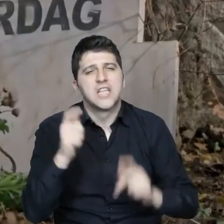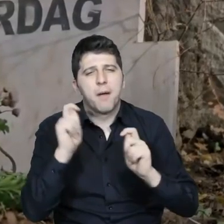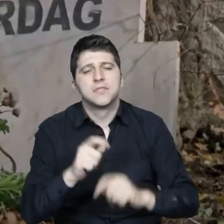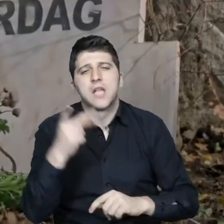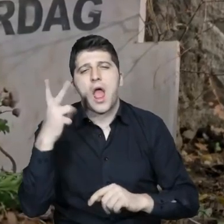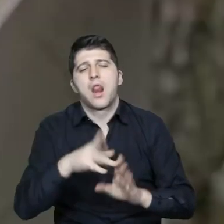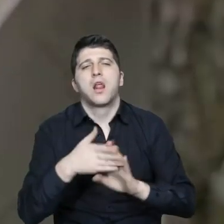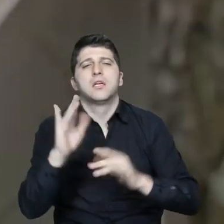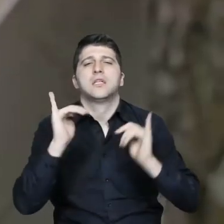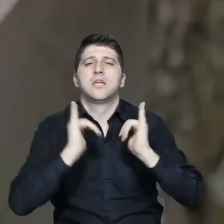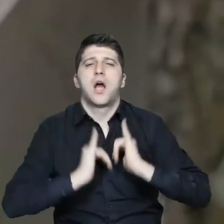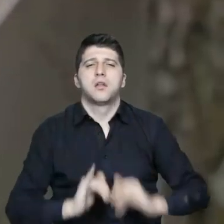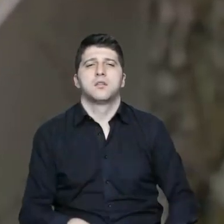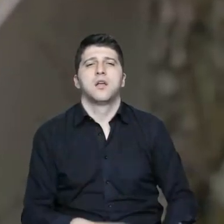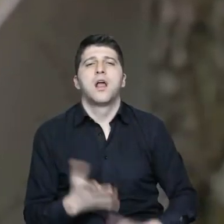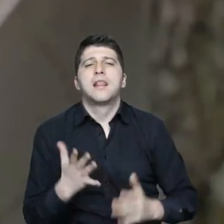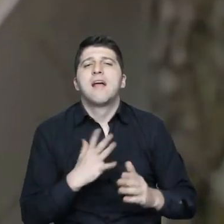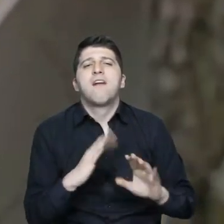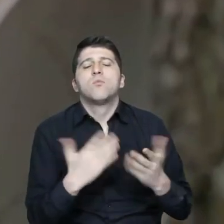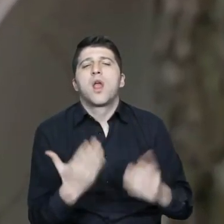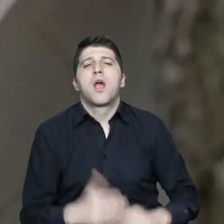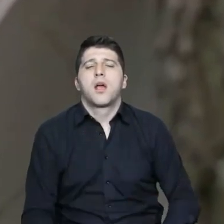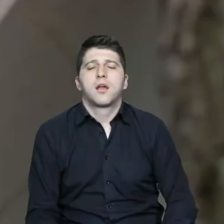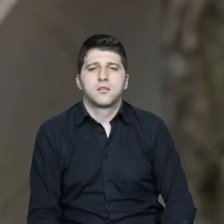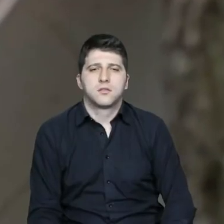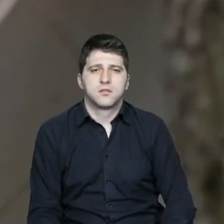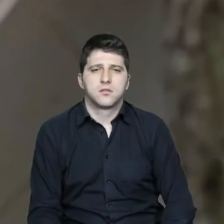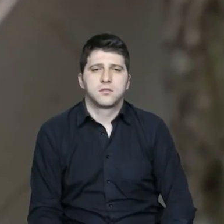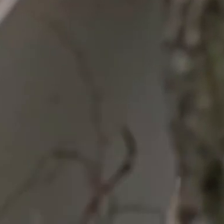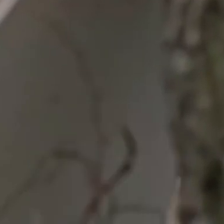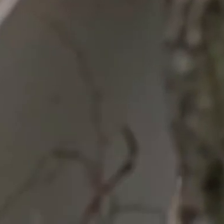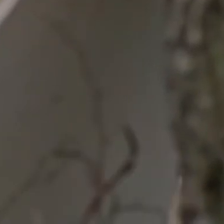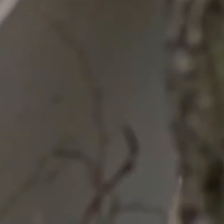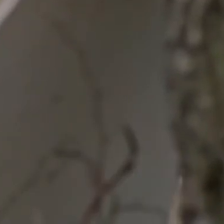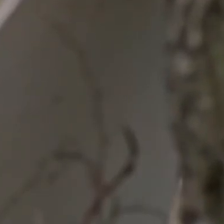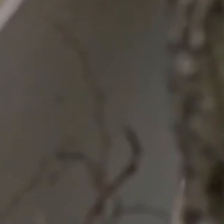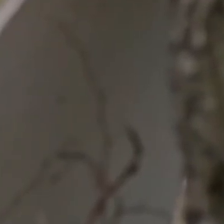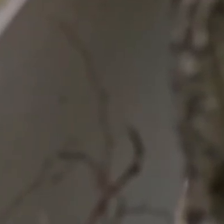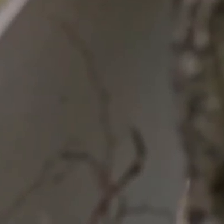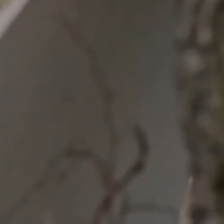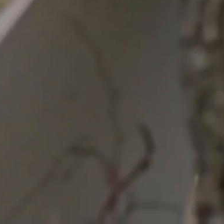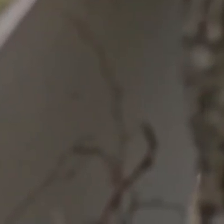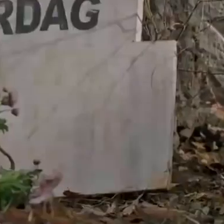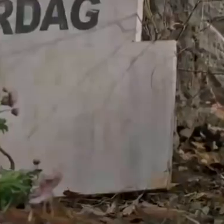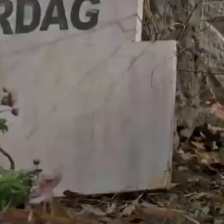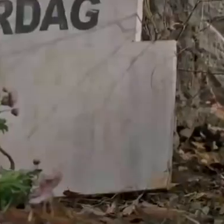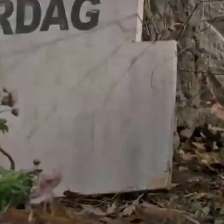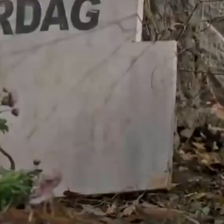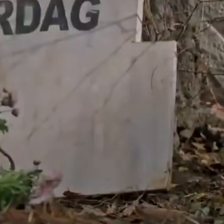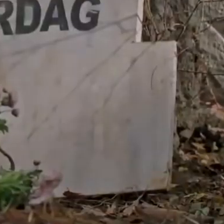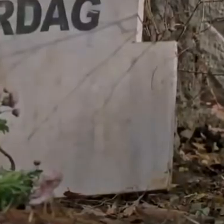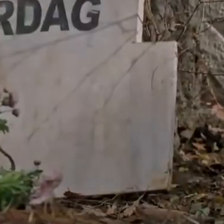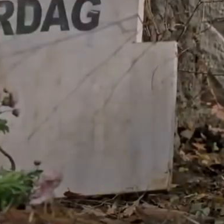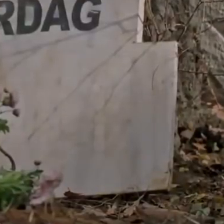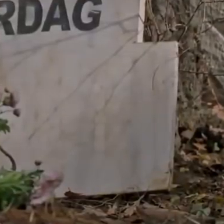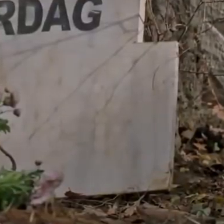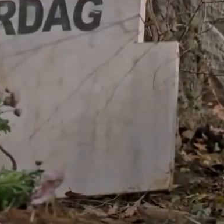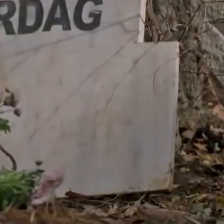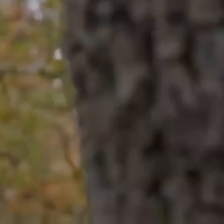gitmişsin öteki tarafa. Ne var burada ya? Çiçeği mezar taşının önüne dikti. Çantasını aldı, gidiyor.